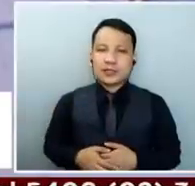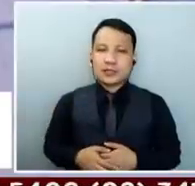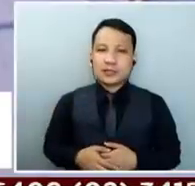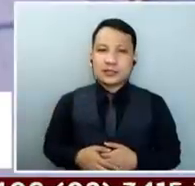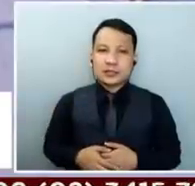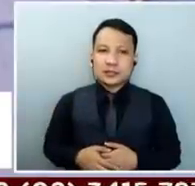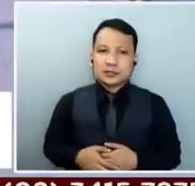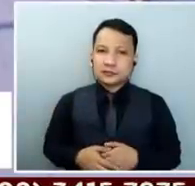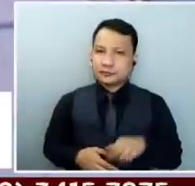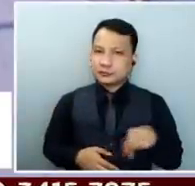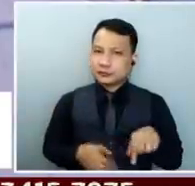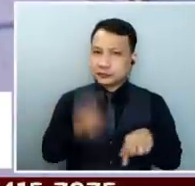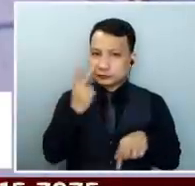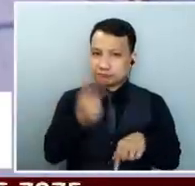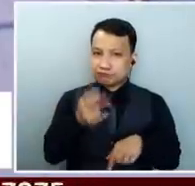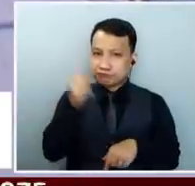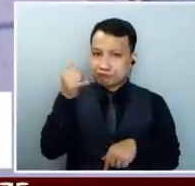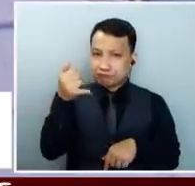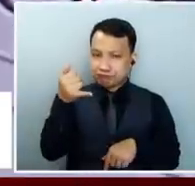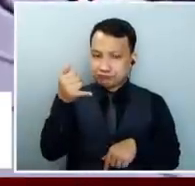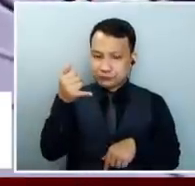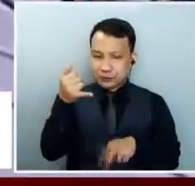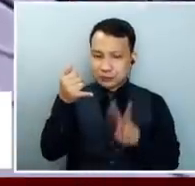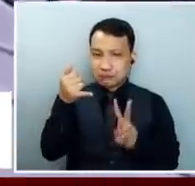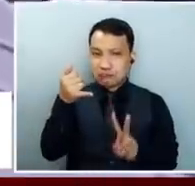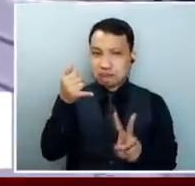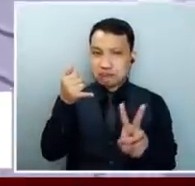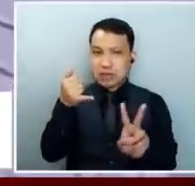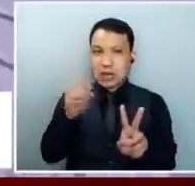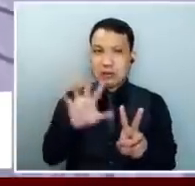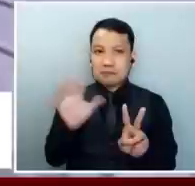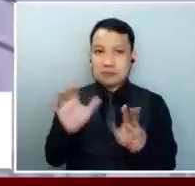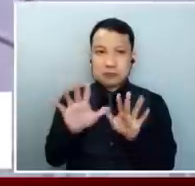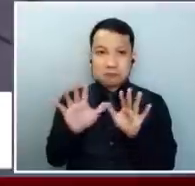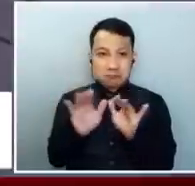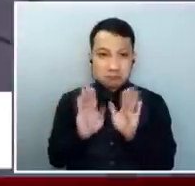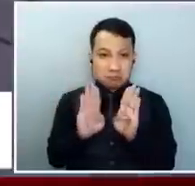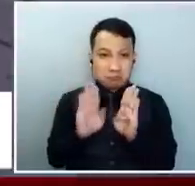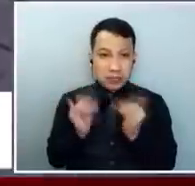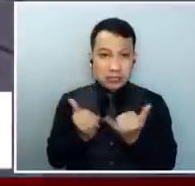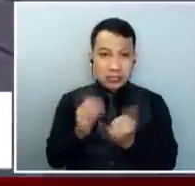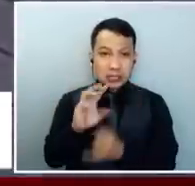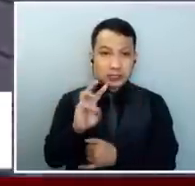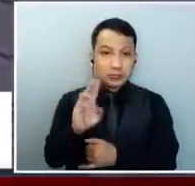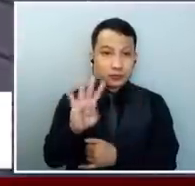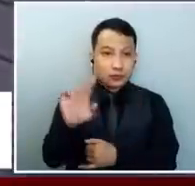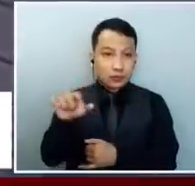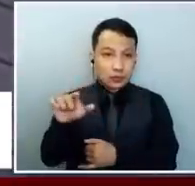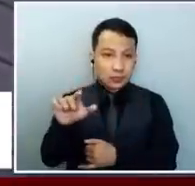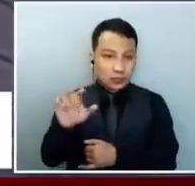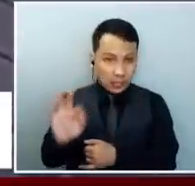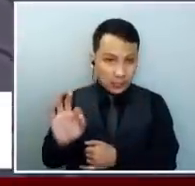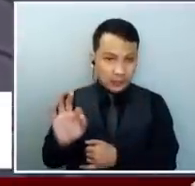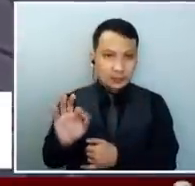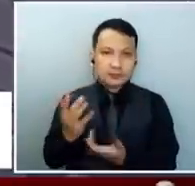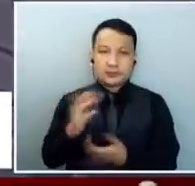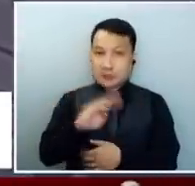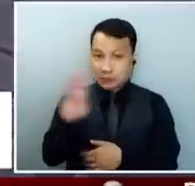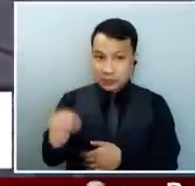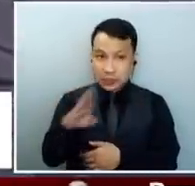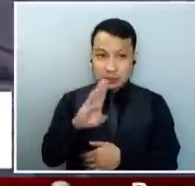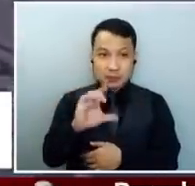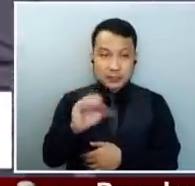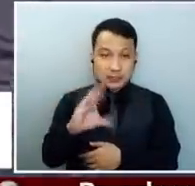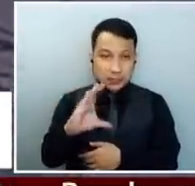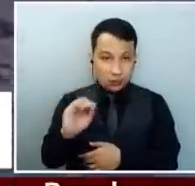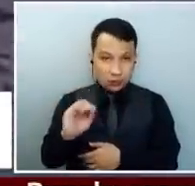Sa kuha ng CCTV sa Barangay 649 Baseco, Maynila, mag-aalas 2 kahapon, makikita ang lalaking kinilalang si Efren Castillo na naglalakad